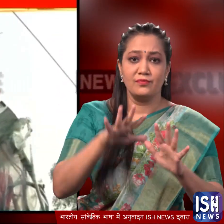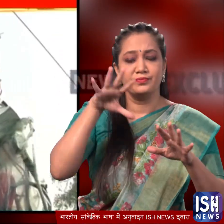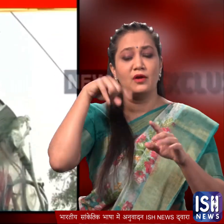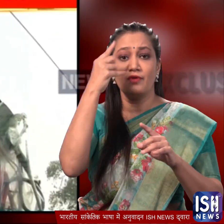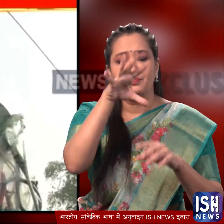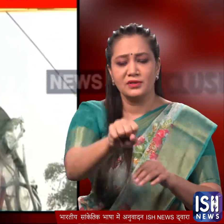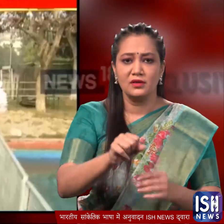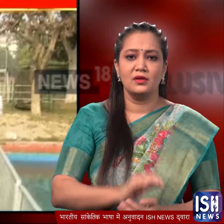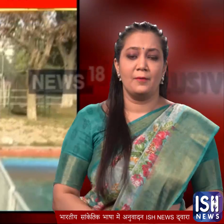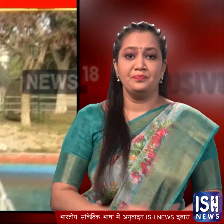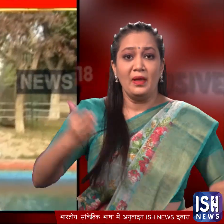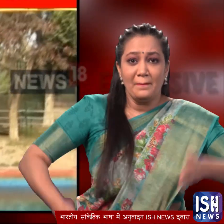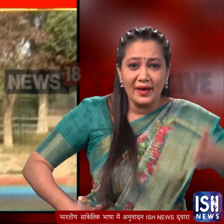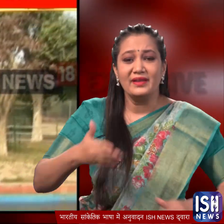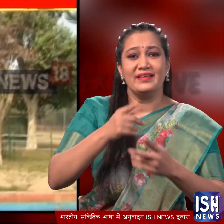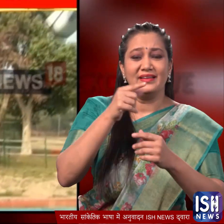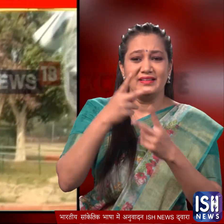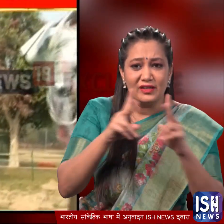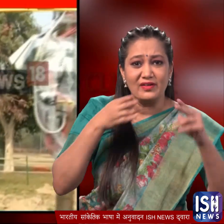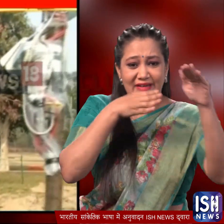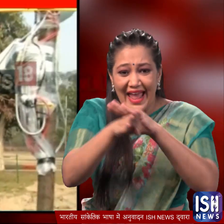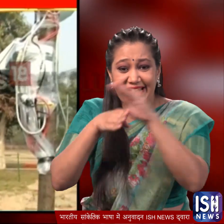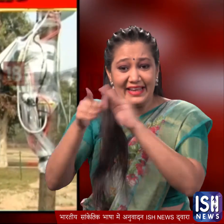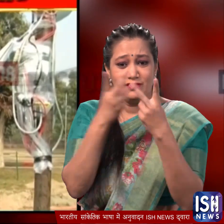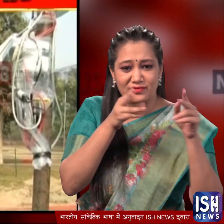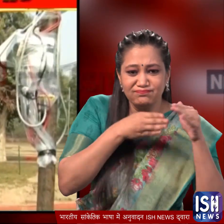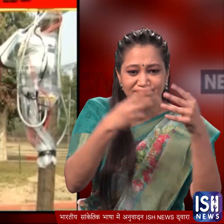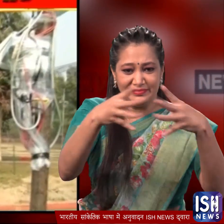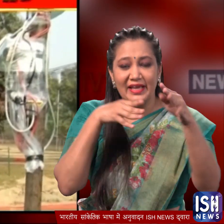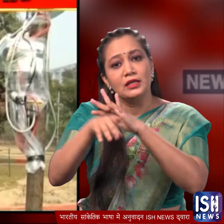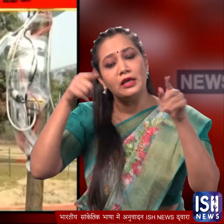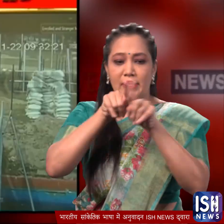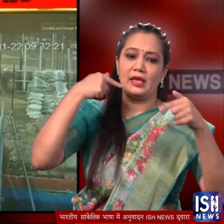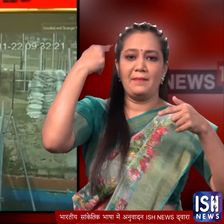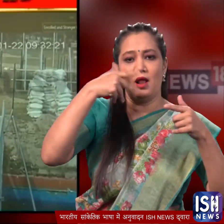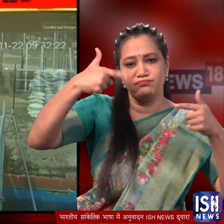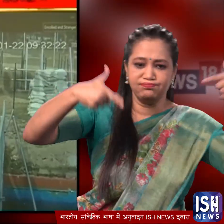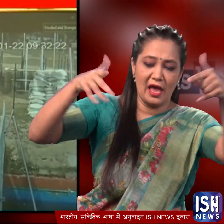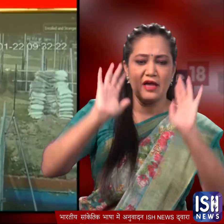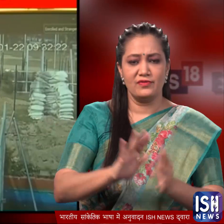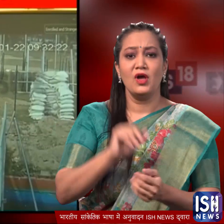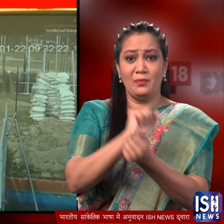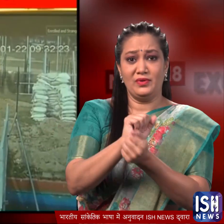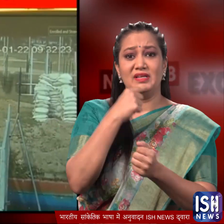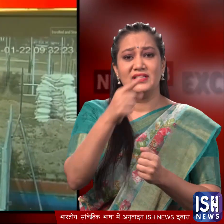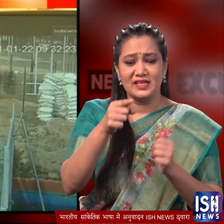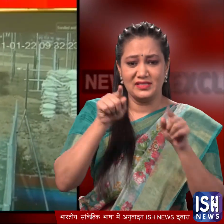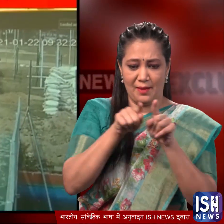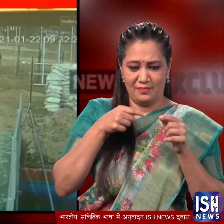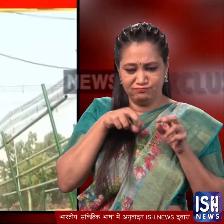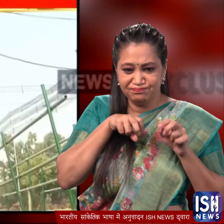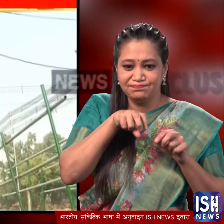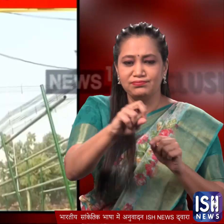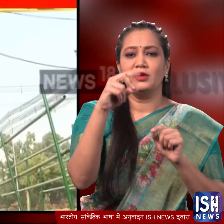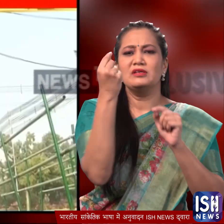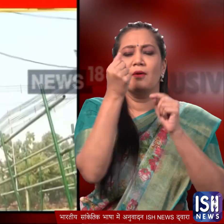लगाए गए हैं। परेड में शामिल होने के लिए जितने एंट्री पॉइंट हैं उन सभी पर ये कैमरे लगाए गए हैं। पुलिस ने जानकारी दी कि इन कैमरों के